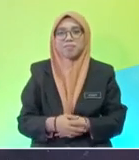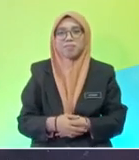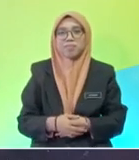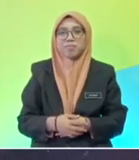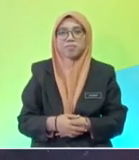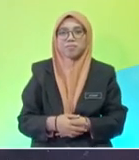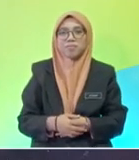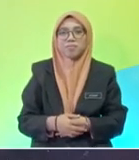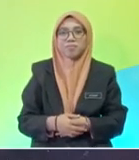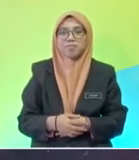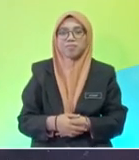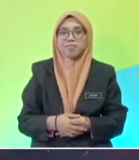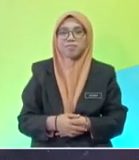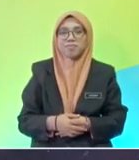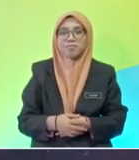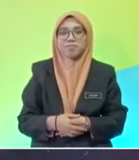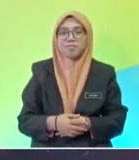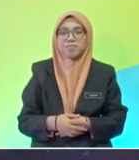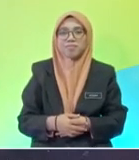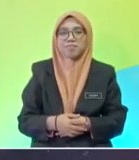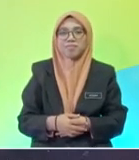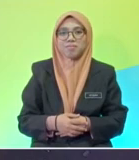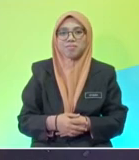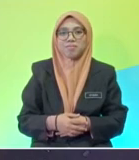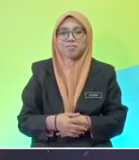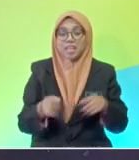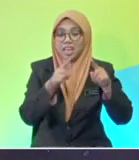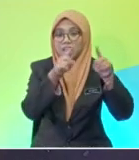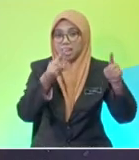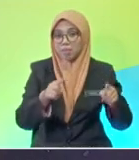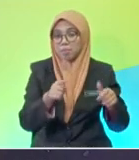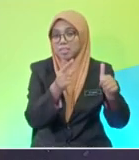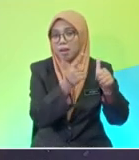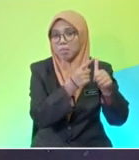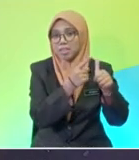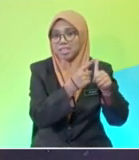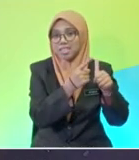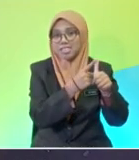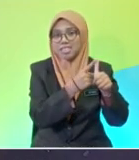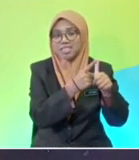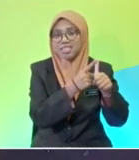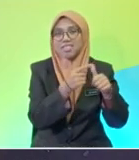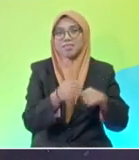saya teruskan dengan lengkap yang pertama pantun baik hati